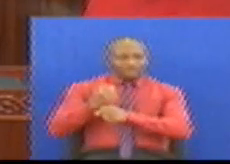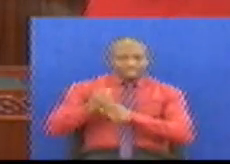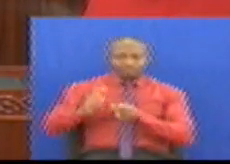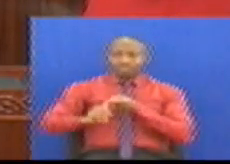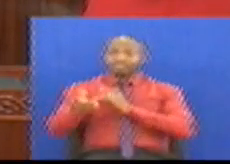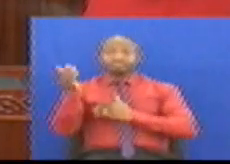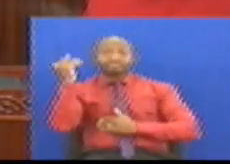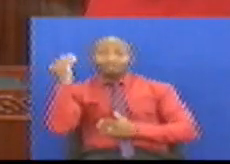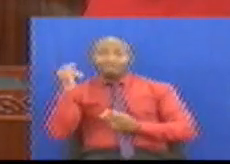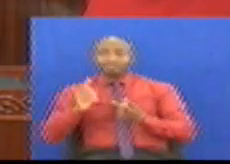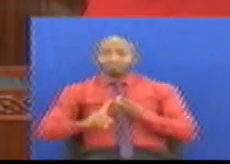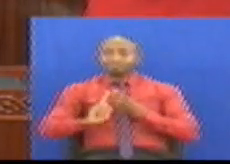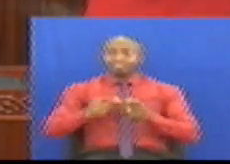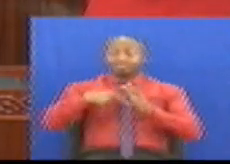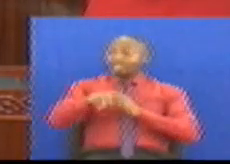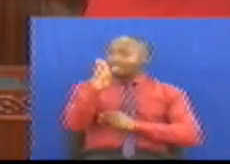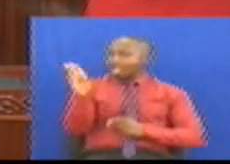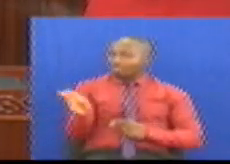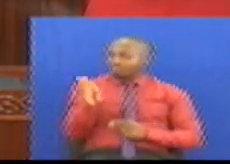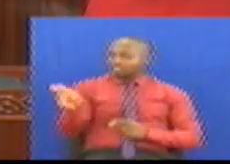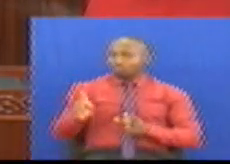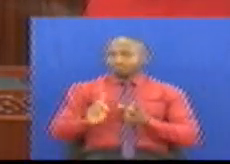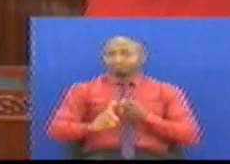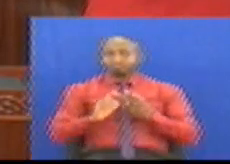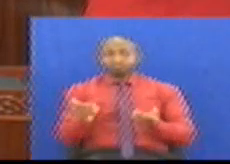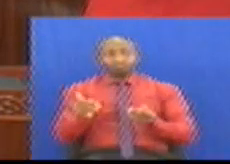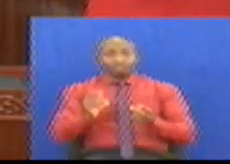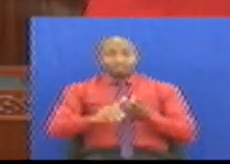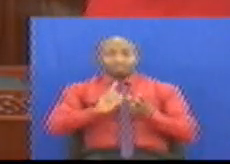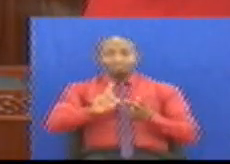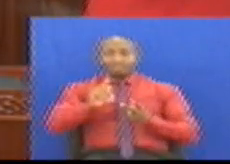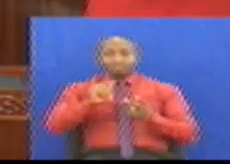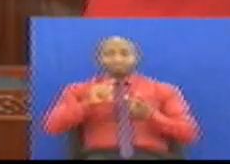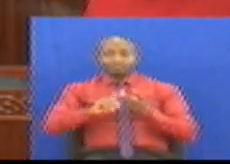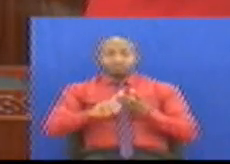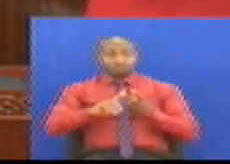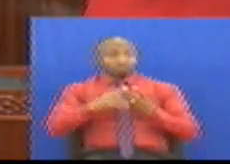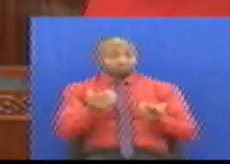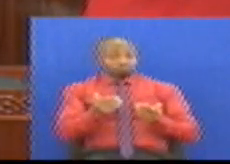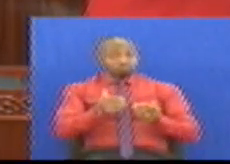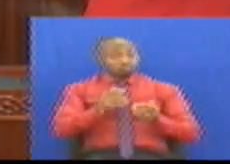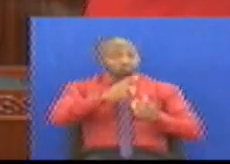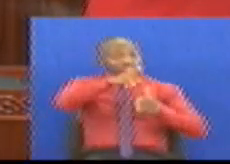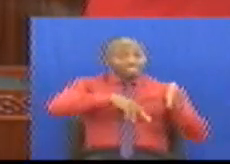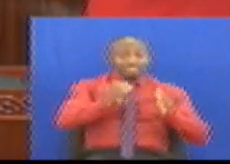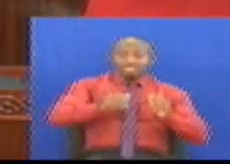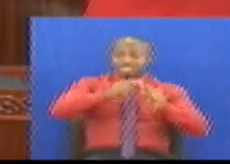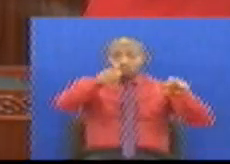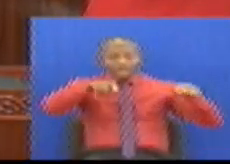halmashauri mapato kwenye halmashauri premium, ukiwa mtu anataka kumilikisha kiwanja kwa awamu ya kwanza ilikuwa